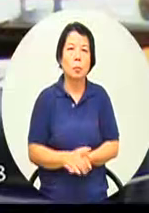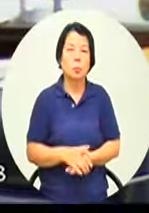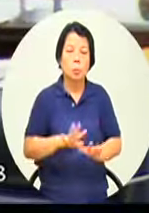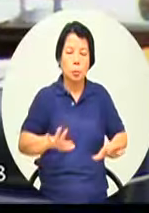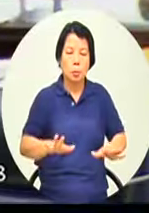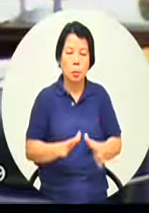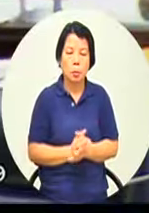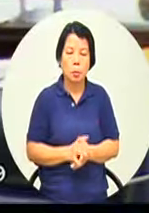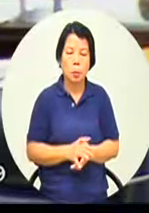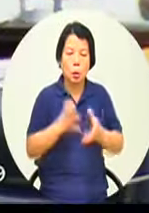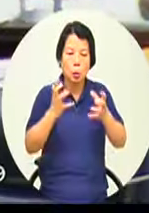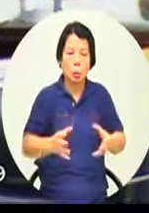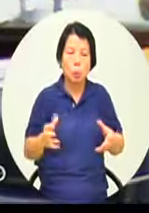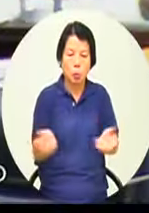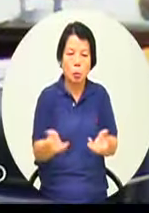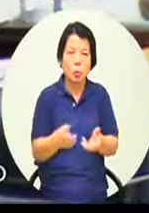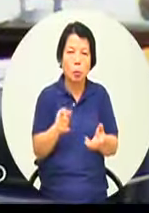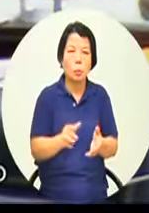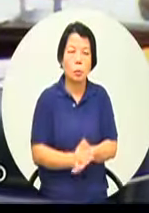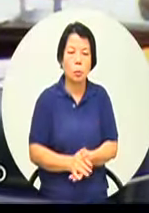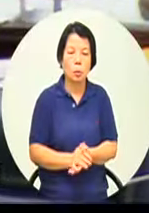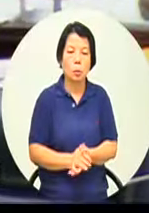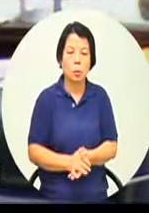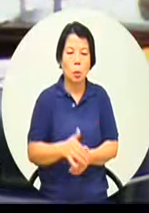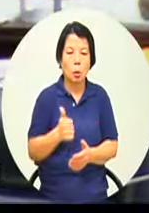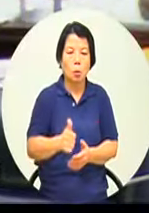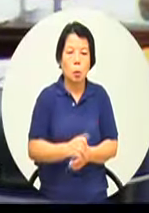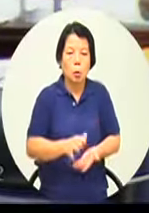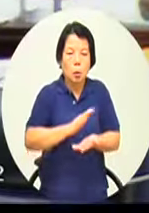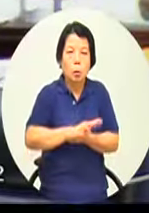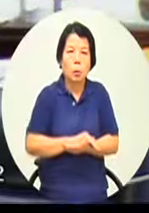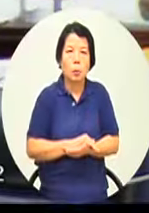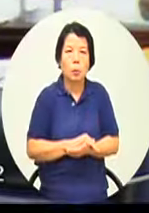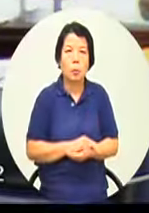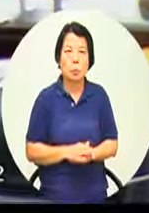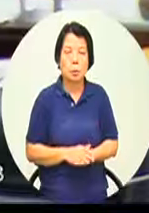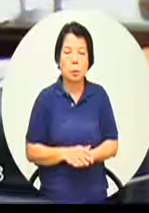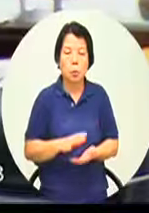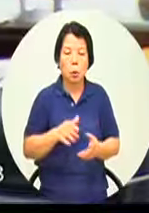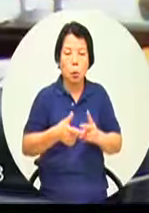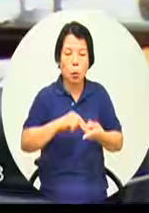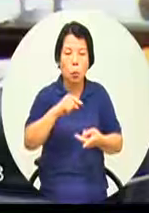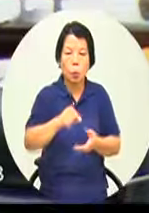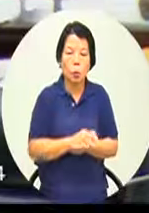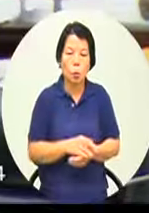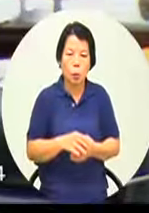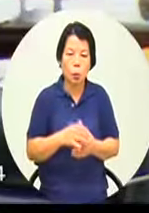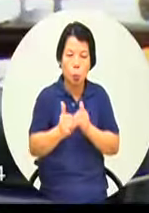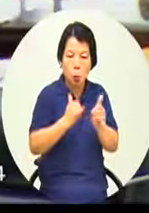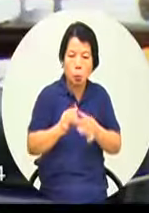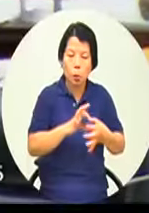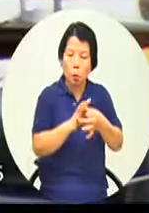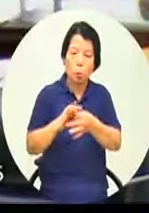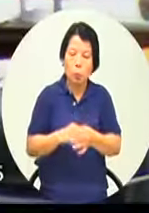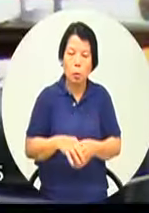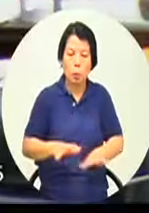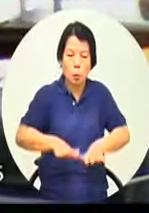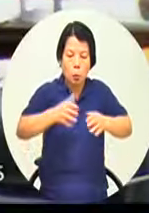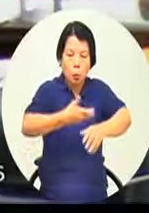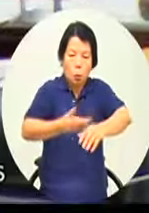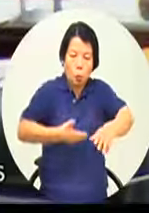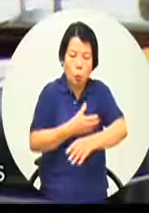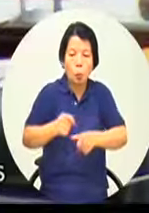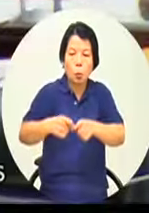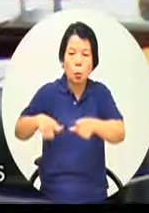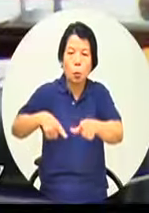容易造了一个这样这么棒的一个清水性，跟我们有息息相关的一个滞洪池也好，公园也